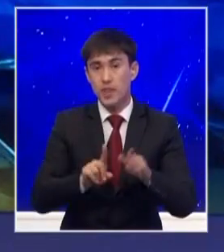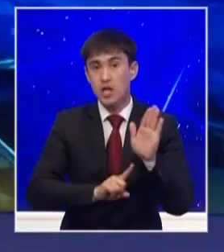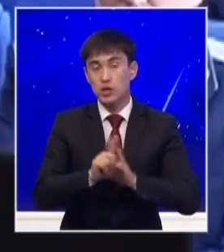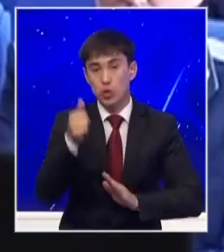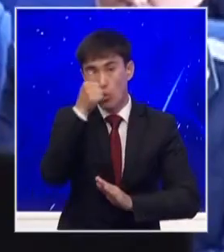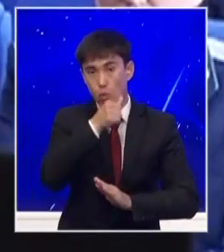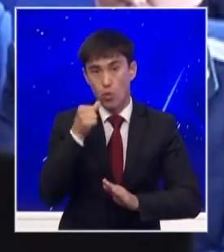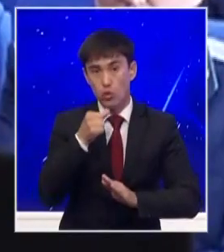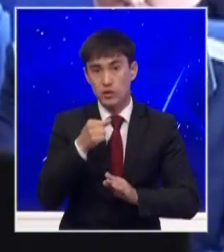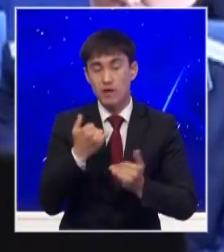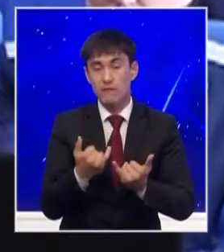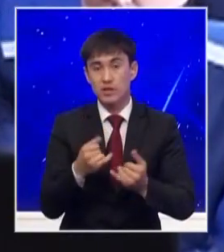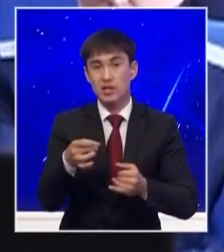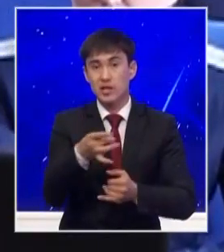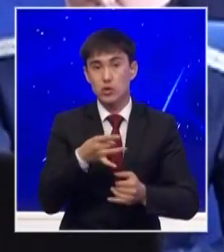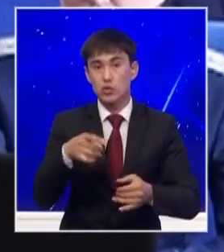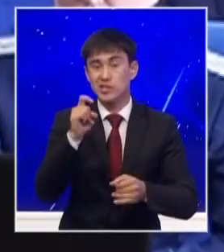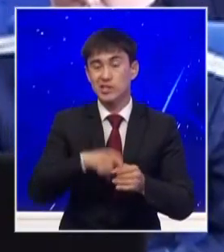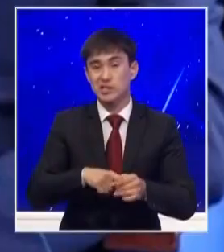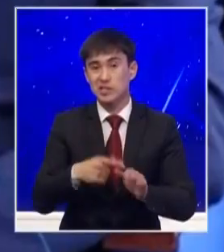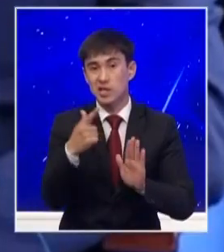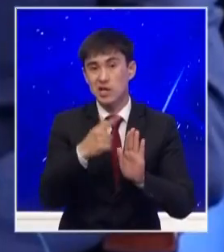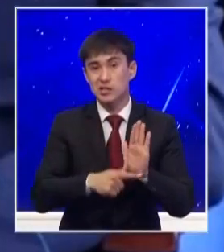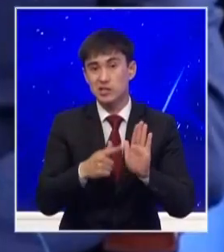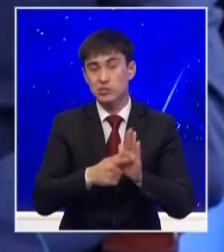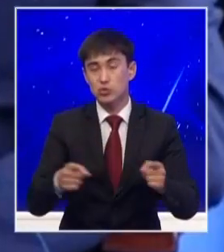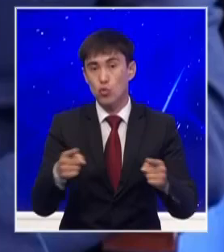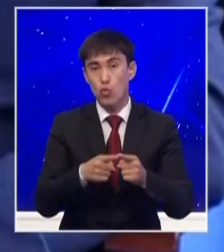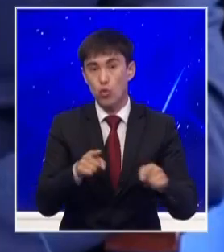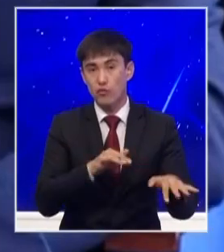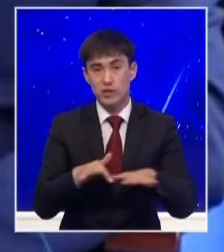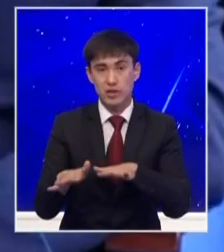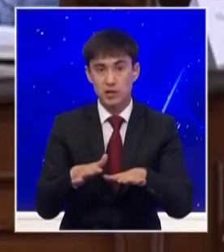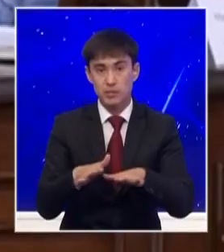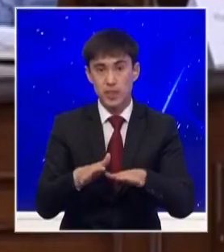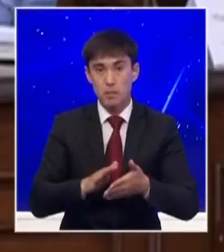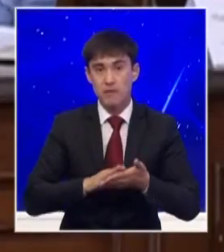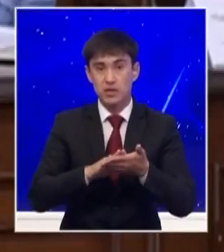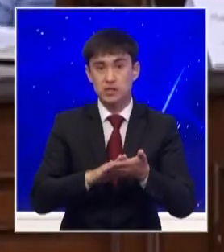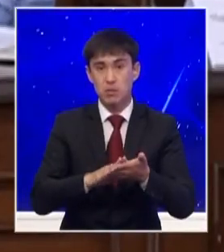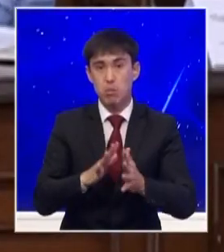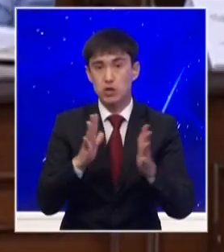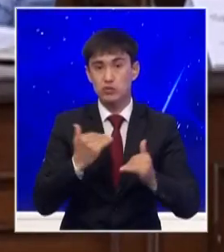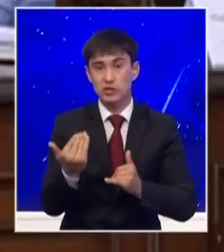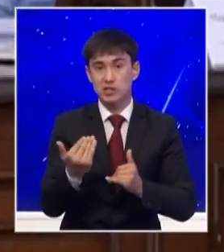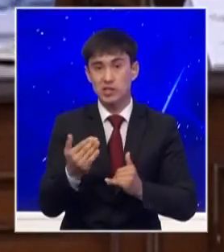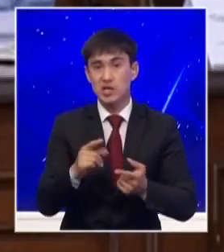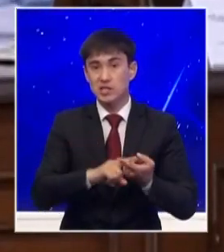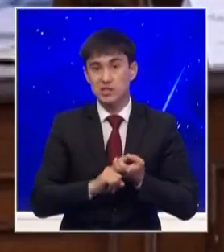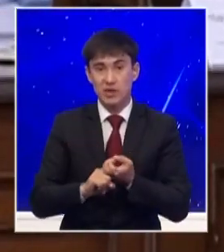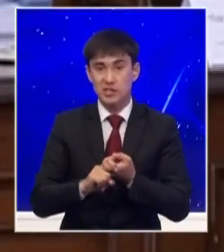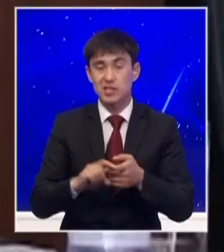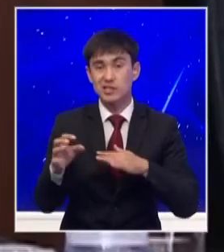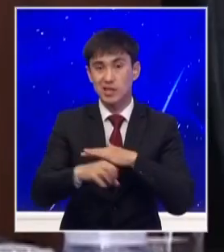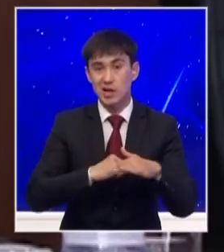органов. С начала года в данном регионе зарегистрировано 70 уголовных дел. Подавляющее большинство из них связано